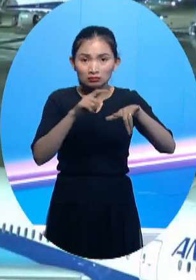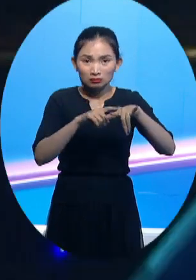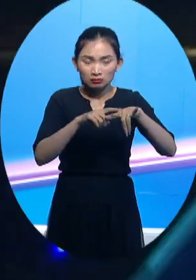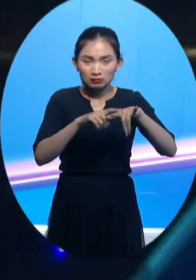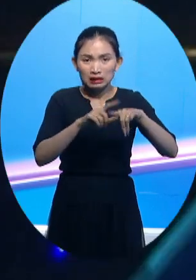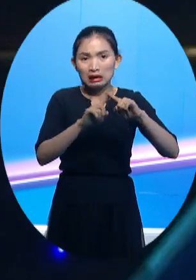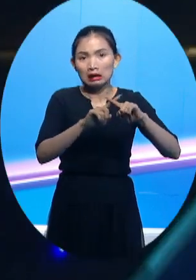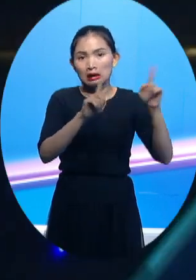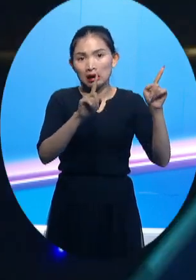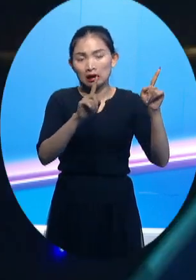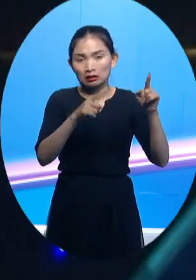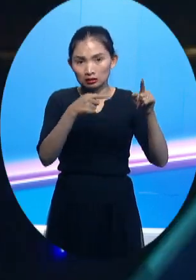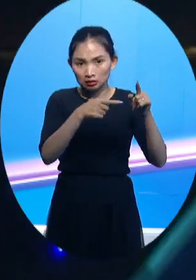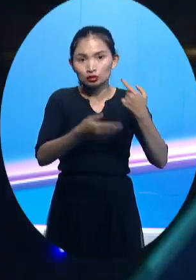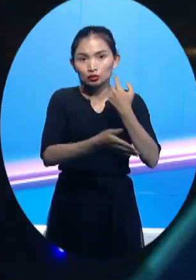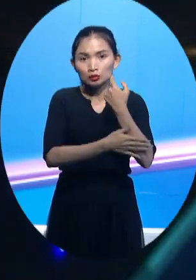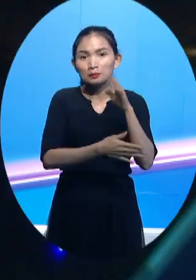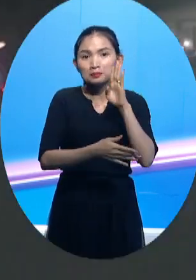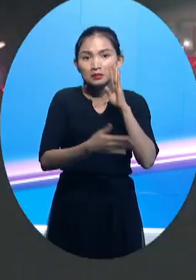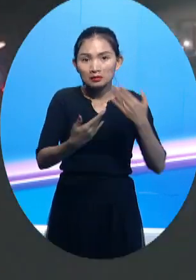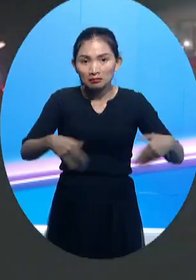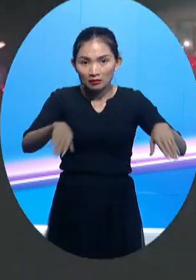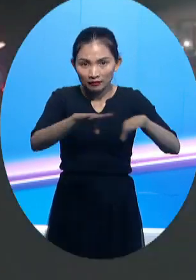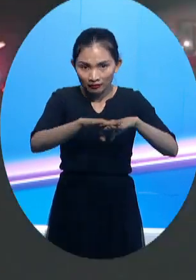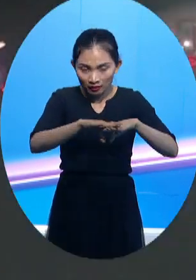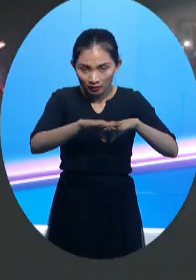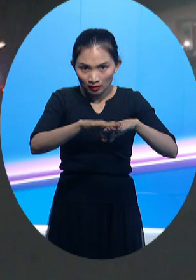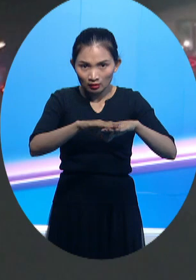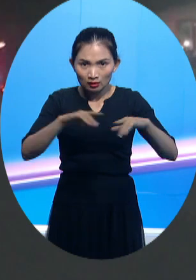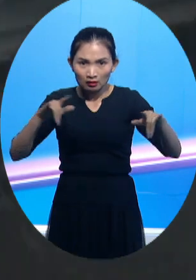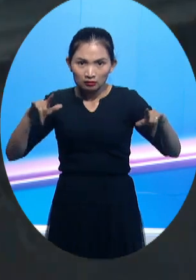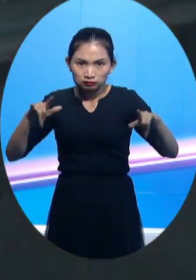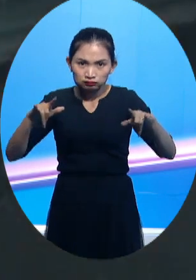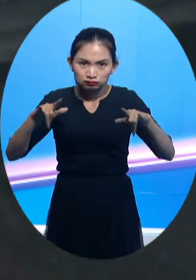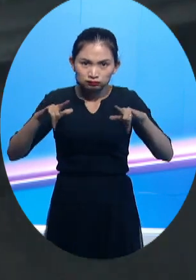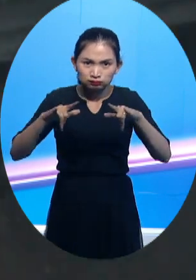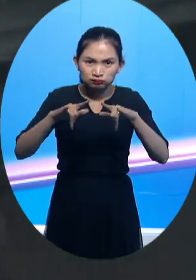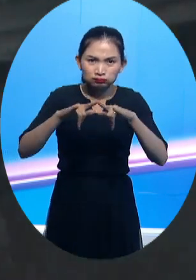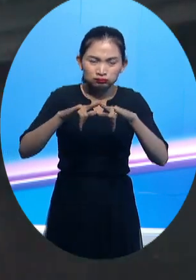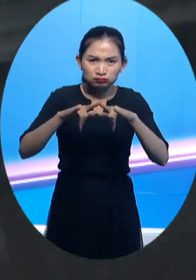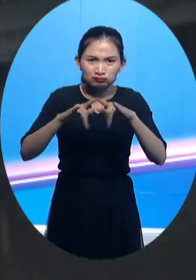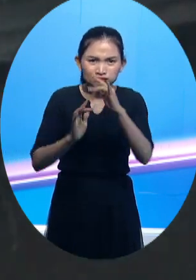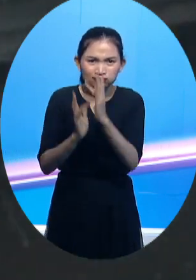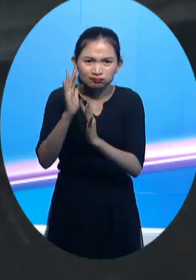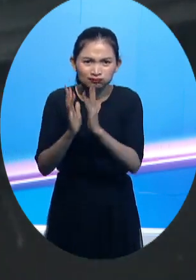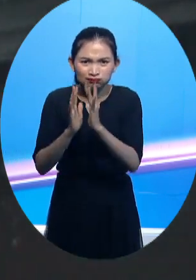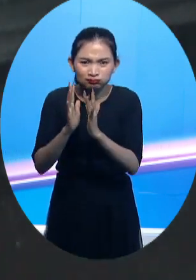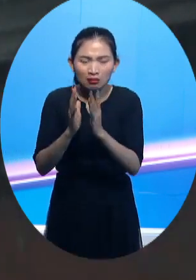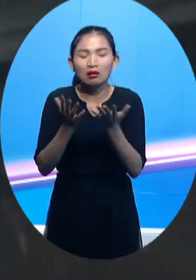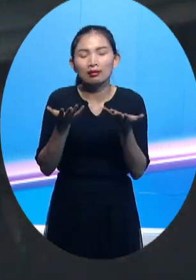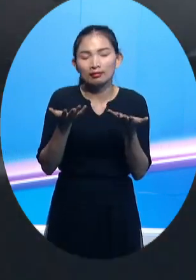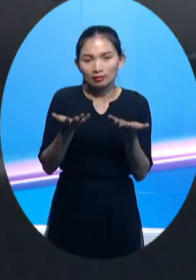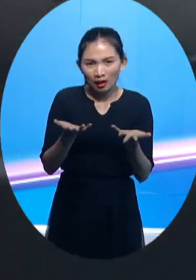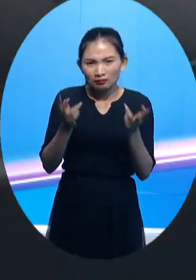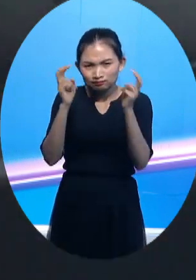lượng bảo vệ bờ biển Nhật Bản trên đường bang C ở sân bay haneda ngooài ra nhà chức trách Đang tiến hành điều tra còn